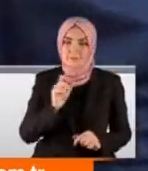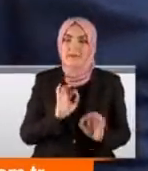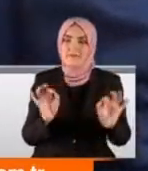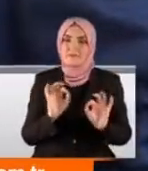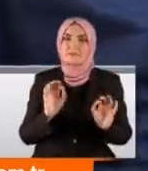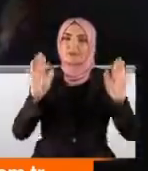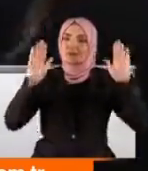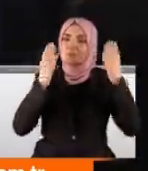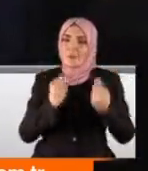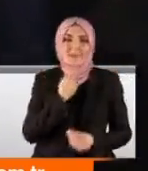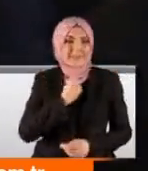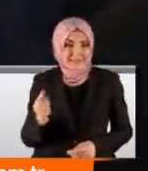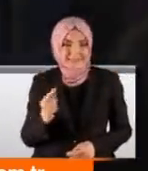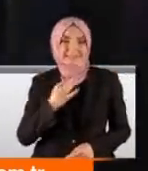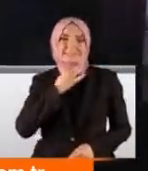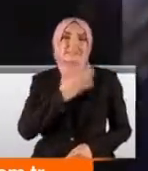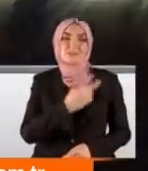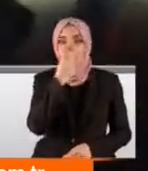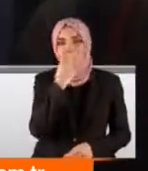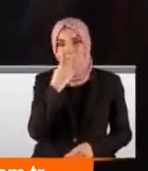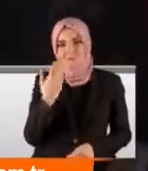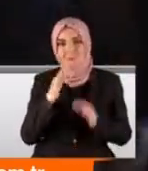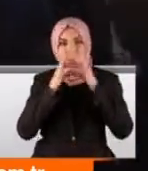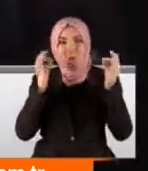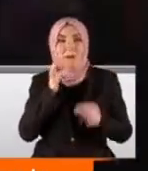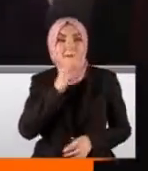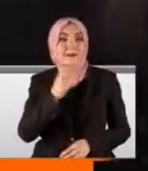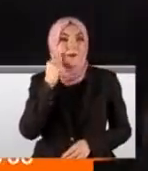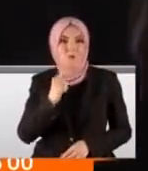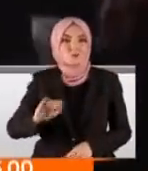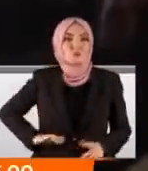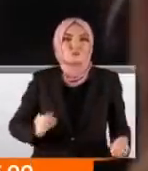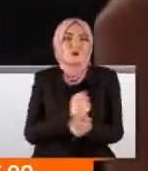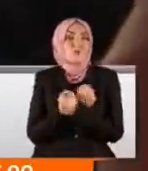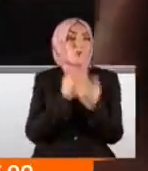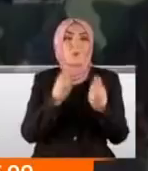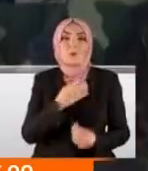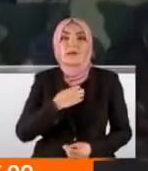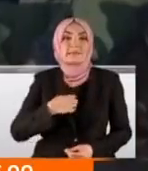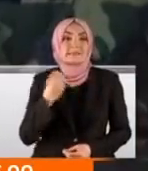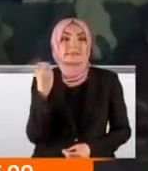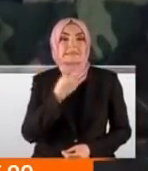gözyaşlarını tutamadı. Bu mutlu haberle birlikte çocuklarına kavuşan anne sayısı 25'e yükseldi. Bizim de evlatlarımız